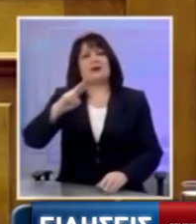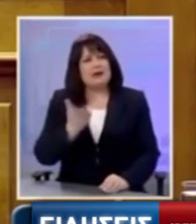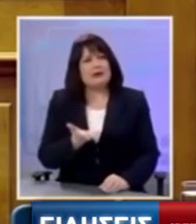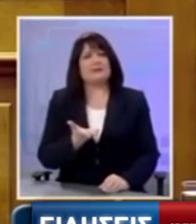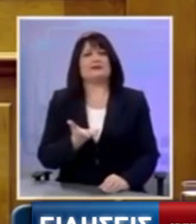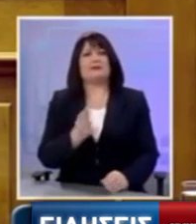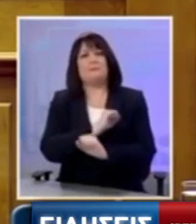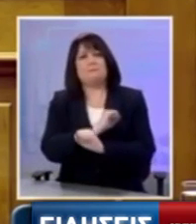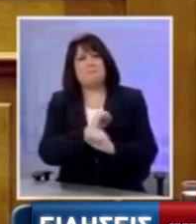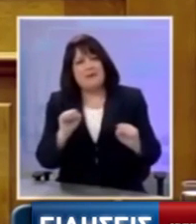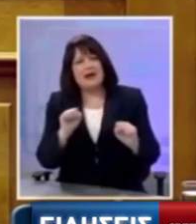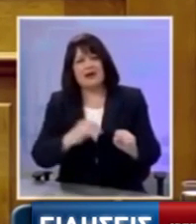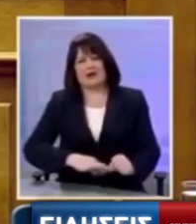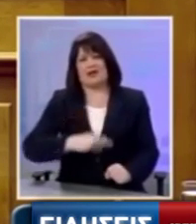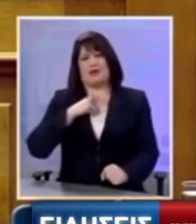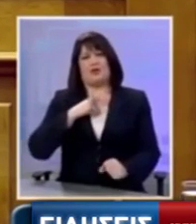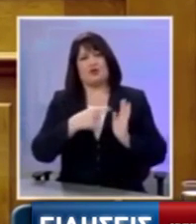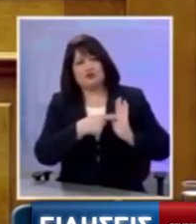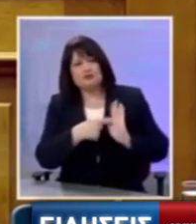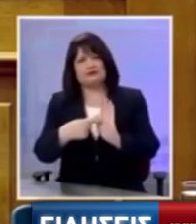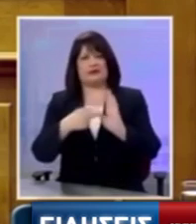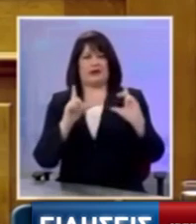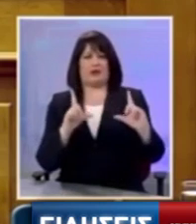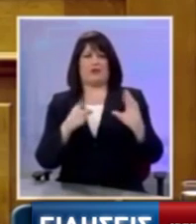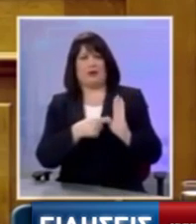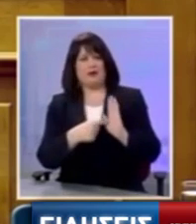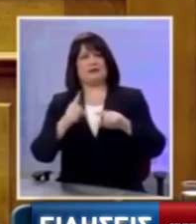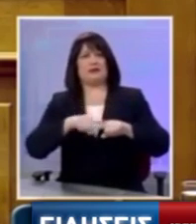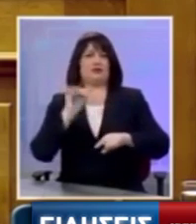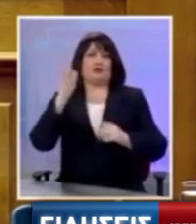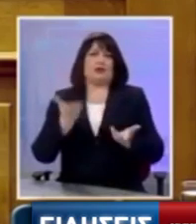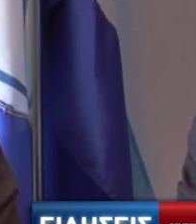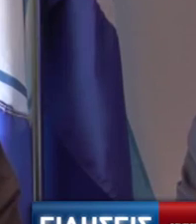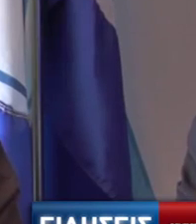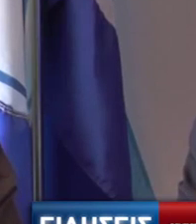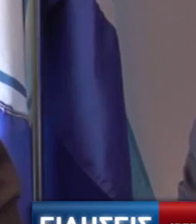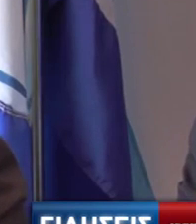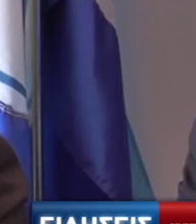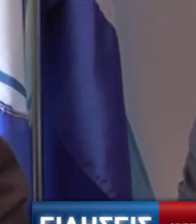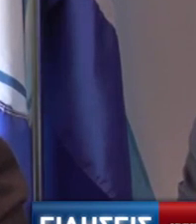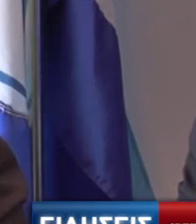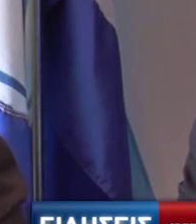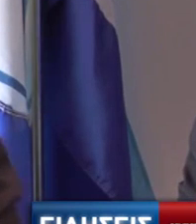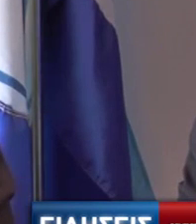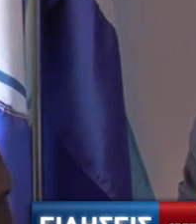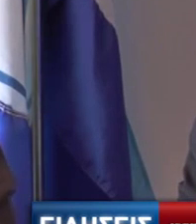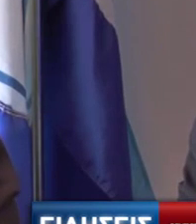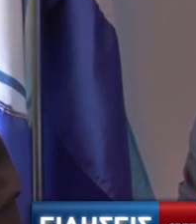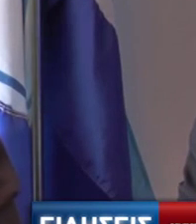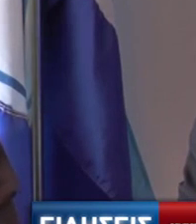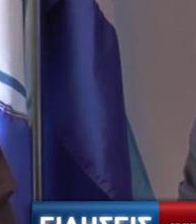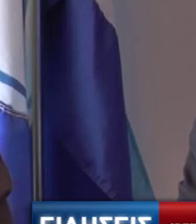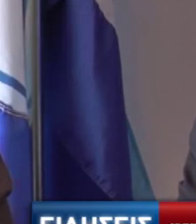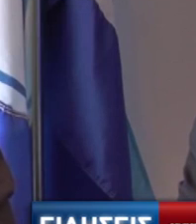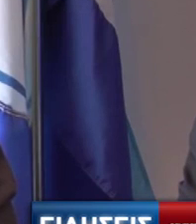ιδιαίτερα συγκινημένος, γιατί επιστρέφω από μια θέση του Διευθυντή του Γραφείου Τύπου της Νέας